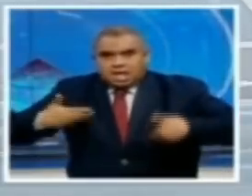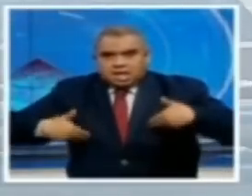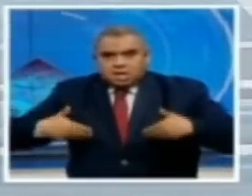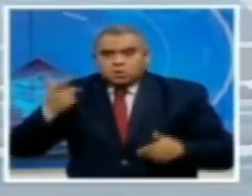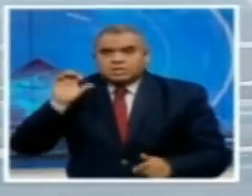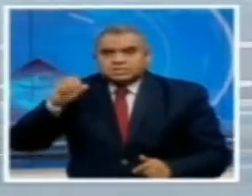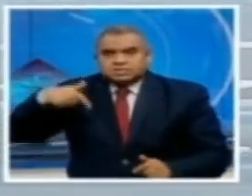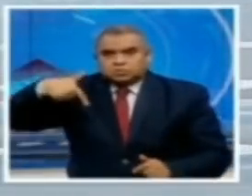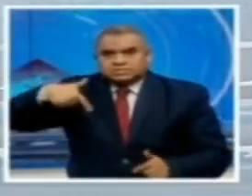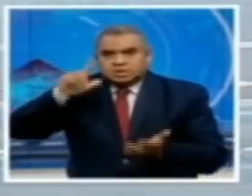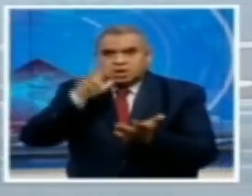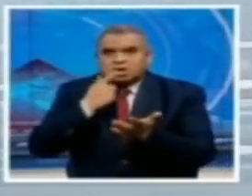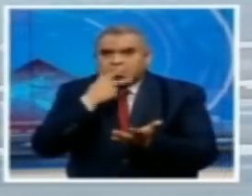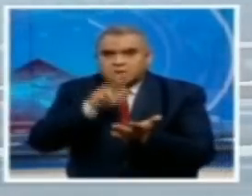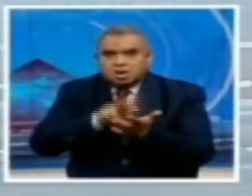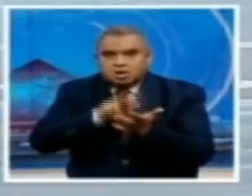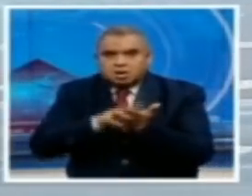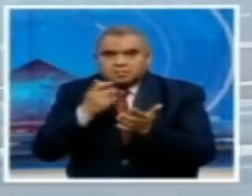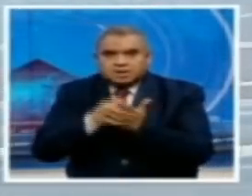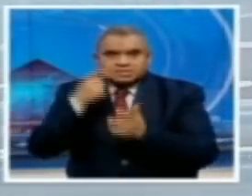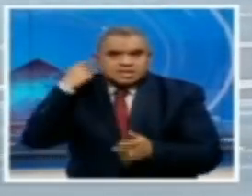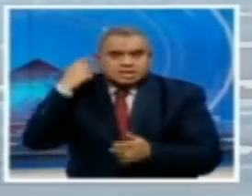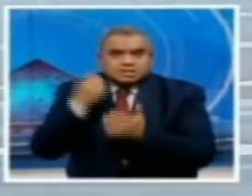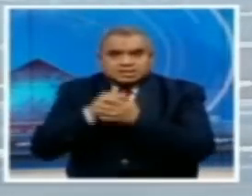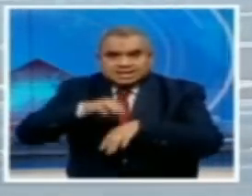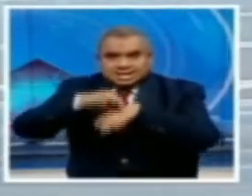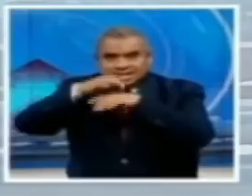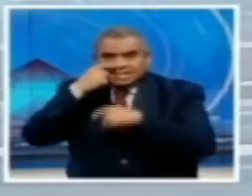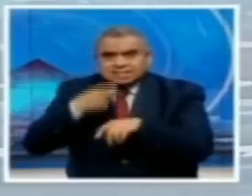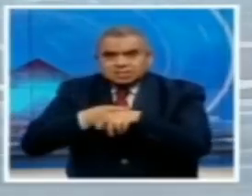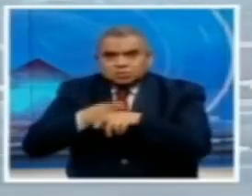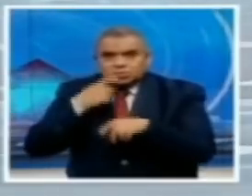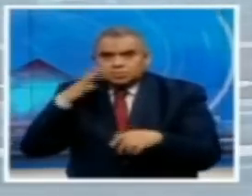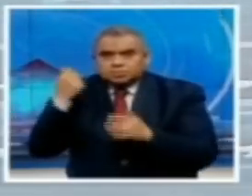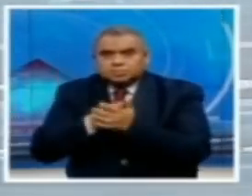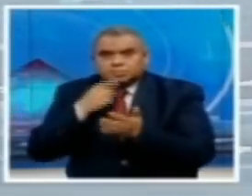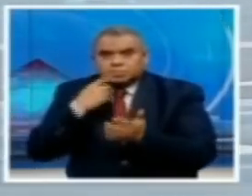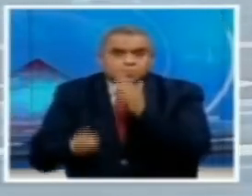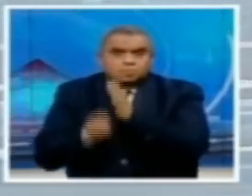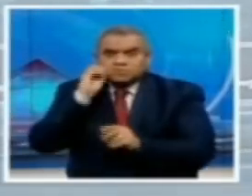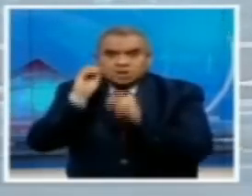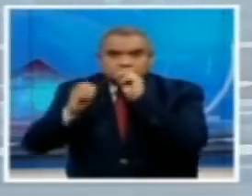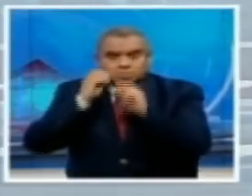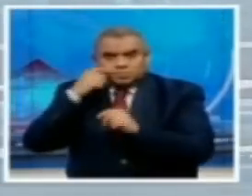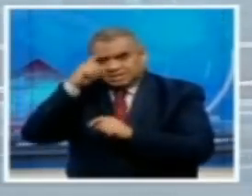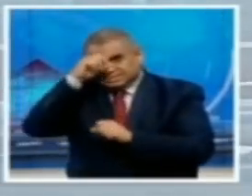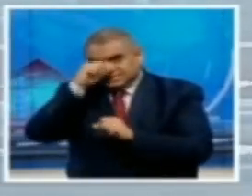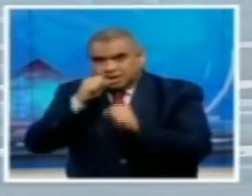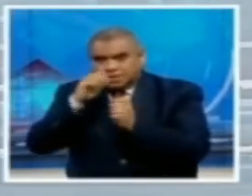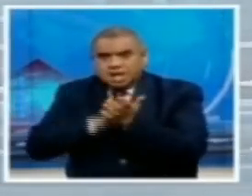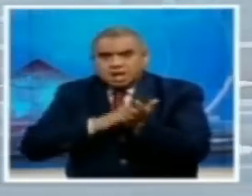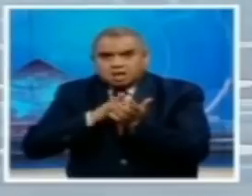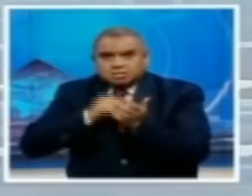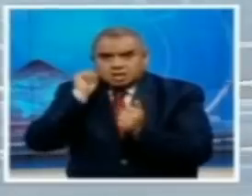جراحية و69 قرار لإجراء عمليات زراعة النخاع. وفيما يخص الاستغاثات، أشار رئيس